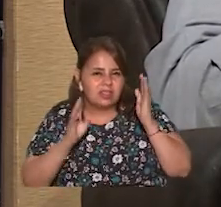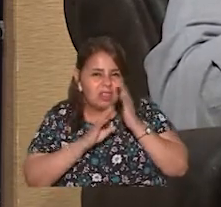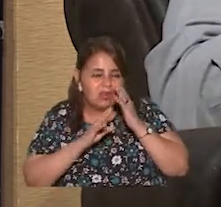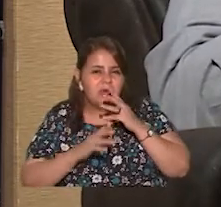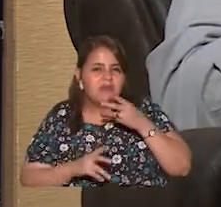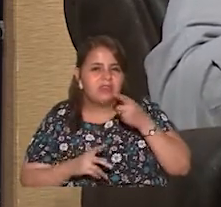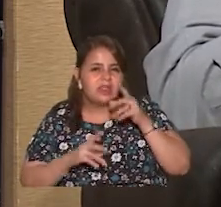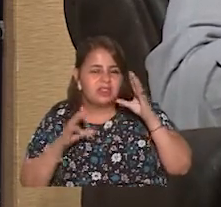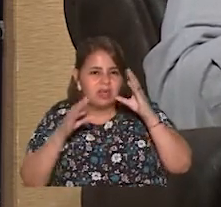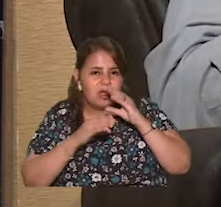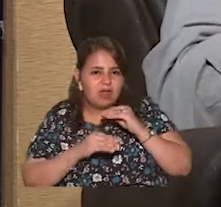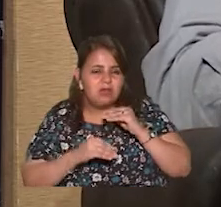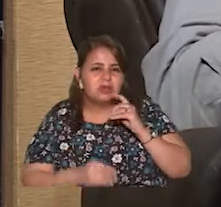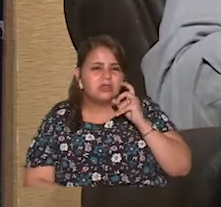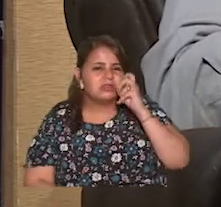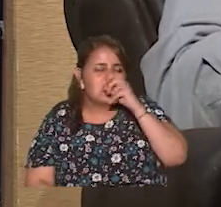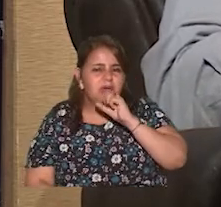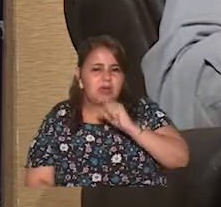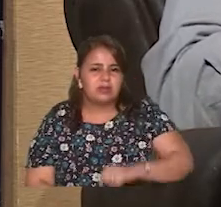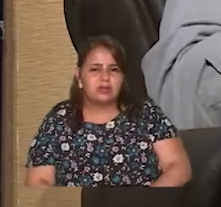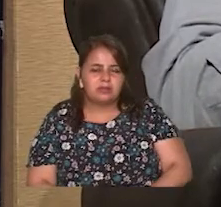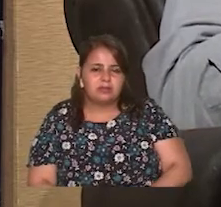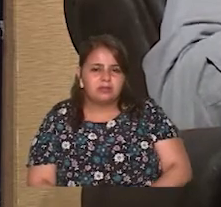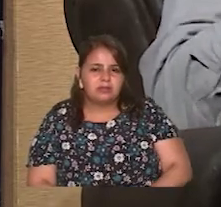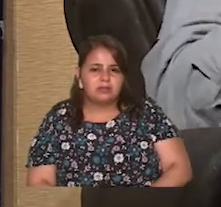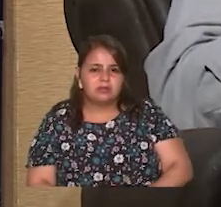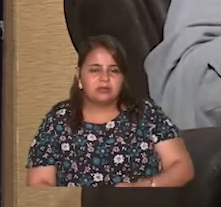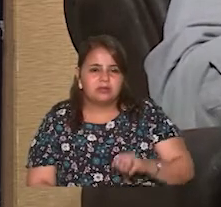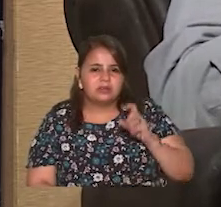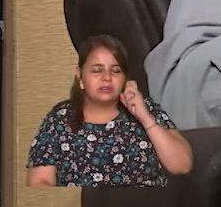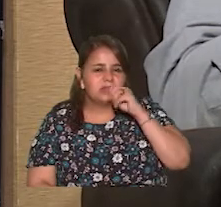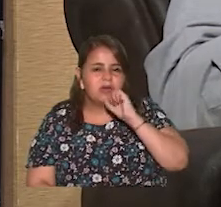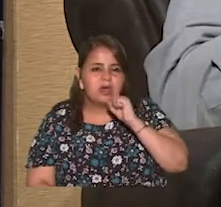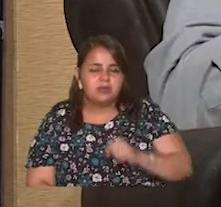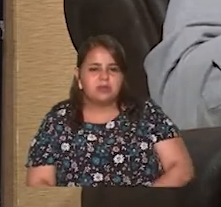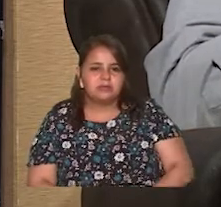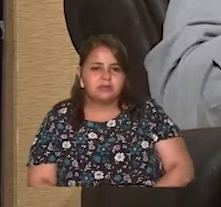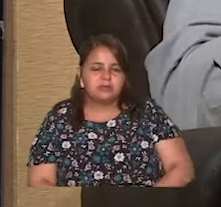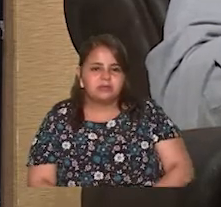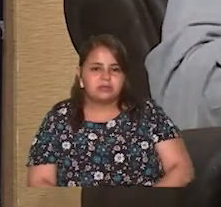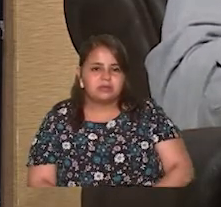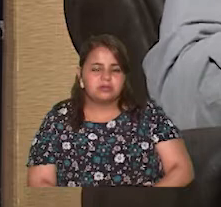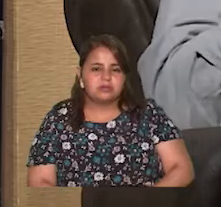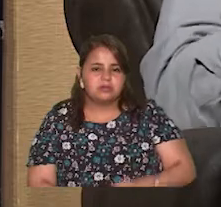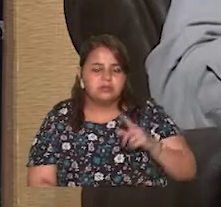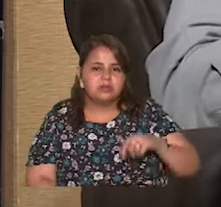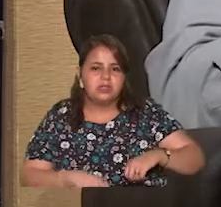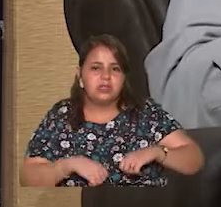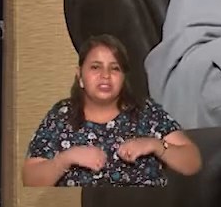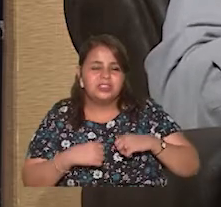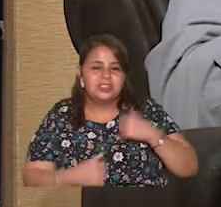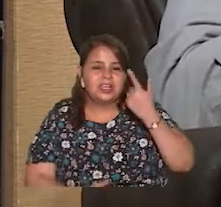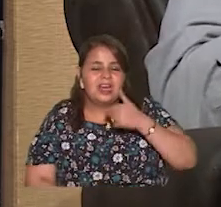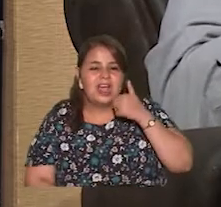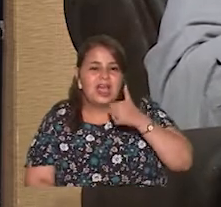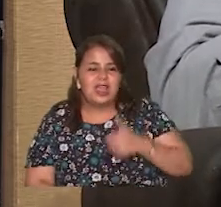الضلمه مؤلمه. وانا بقول لك كده يعني عن خبرات كتيره من ناس حواليا انا سمعتها، عايشين حياه من الظاهر شكلها حلو